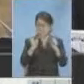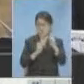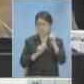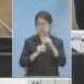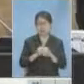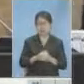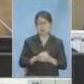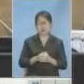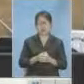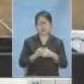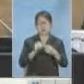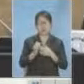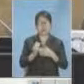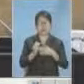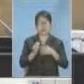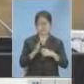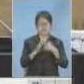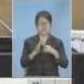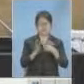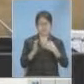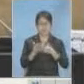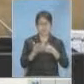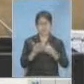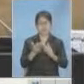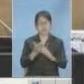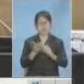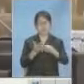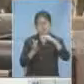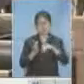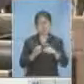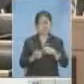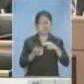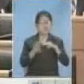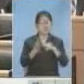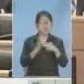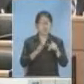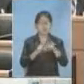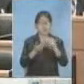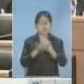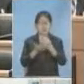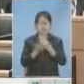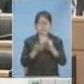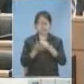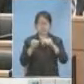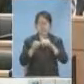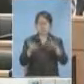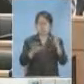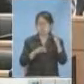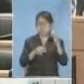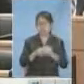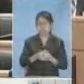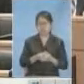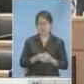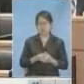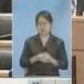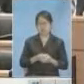ผมเหตุผลที่ผมตัดนะครับท่านประธานก็เพราะว่าไม่กระจายเงินไปให้ไงครับท่านประธานเพราะว่าไม่กระจายเงินไป